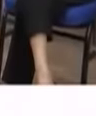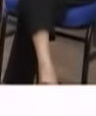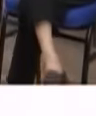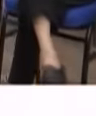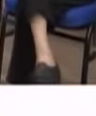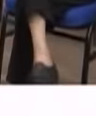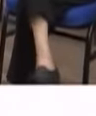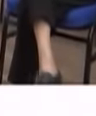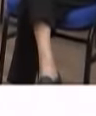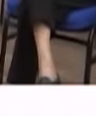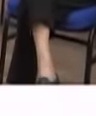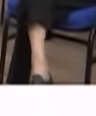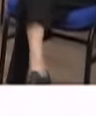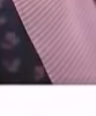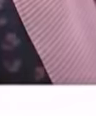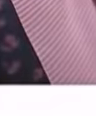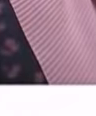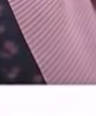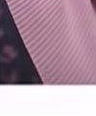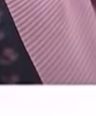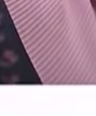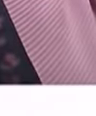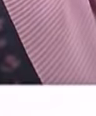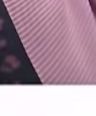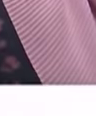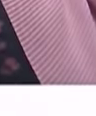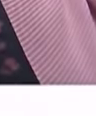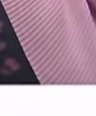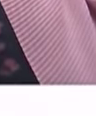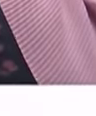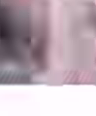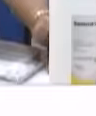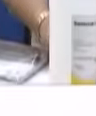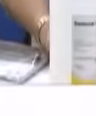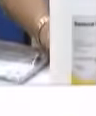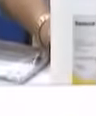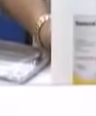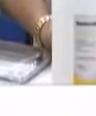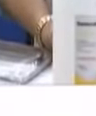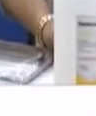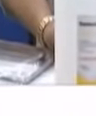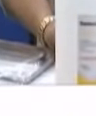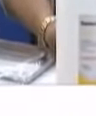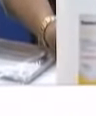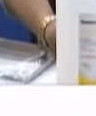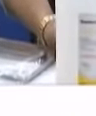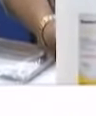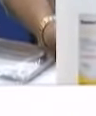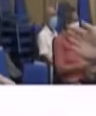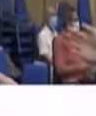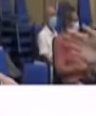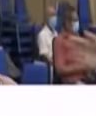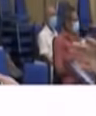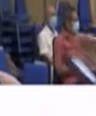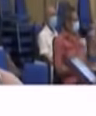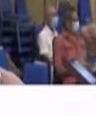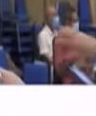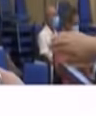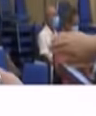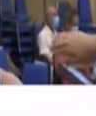Juga 600 dos disediakan, manakala baki 431 dos bagi hari seterusnya.